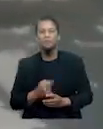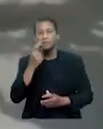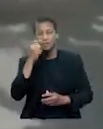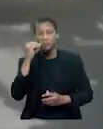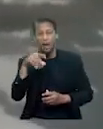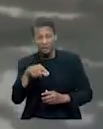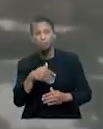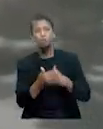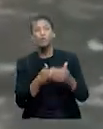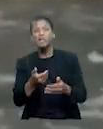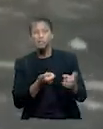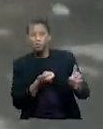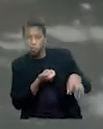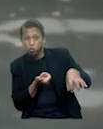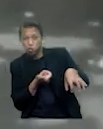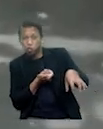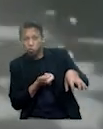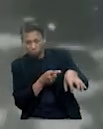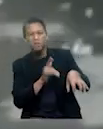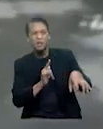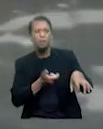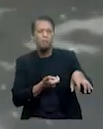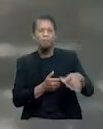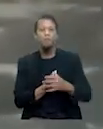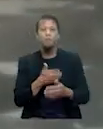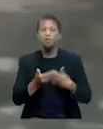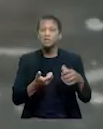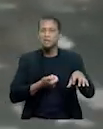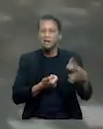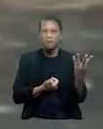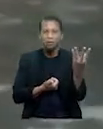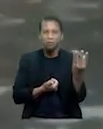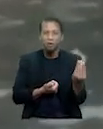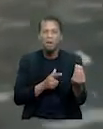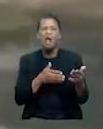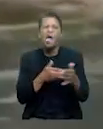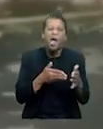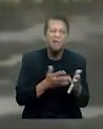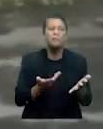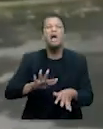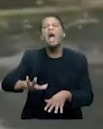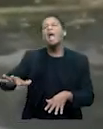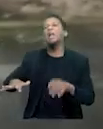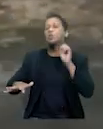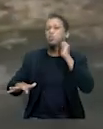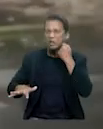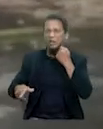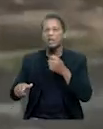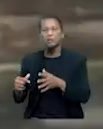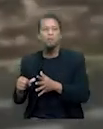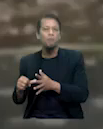pemadaman kebakaran di Malang Plaza masih terus berlangsung. Proses pemadaman sempat terkendala minimnya pasokan air untuk membantu